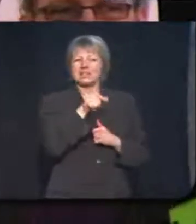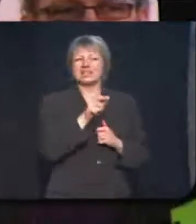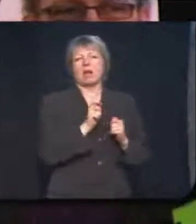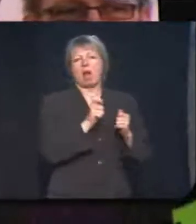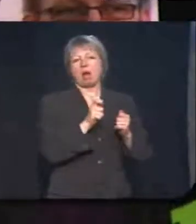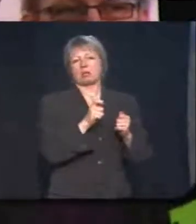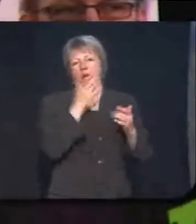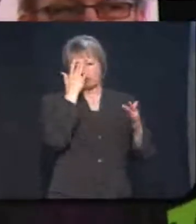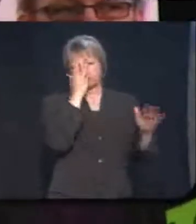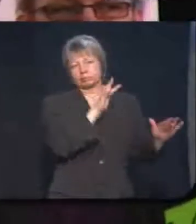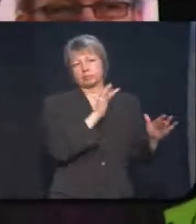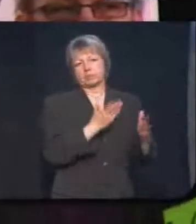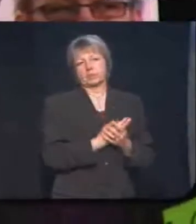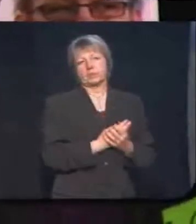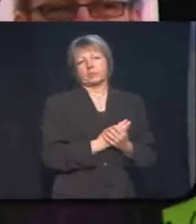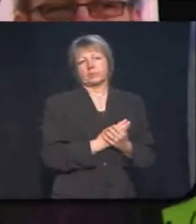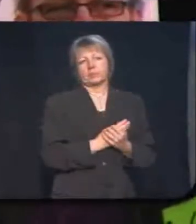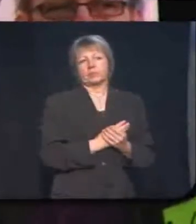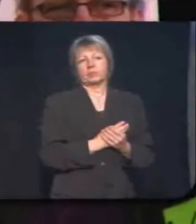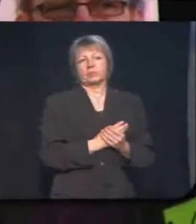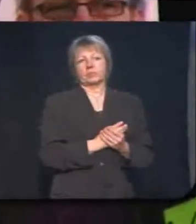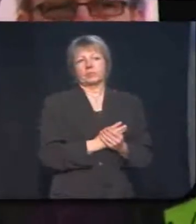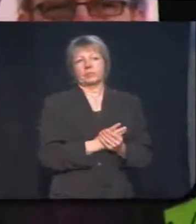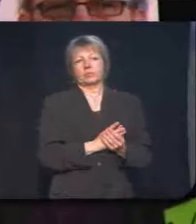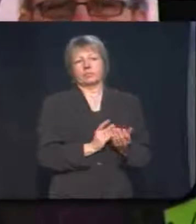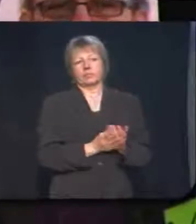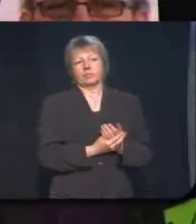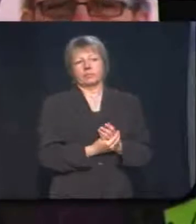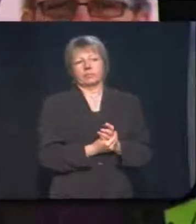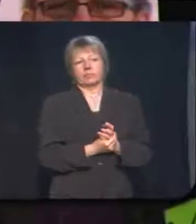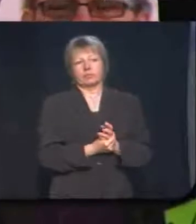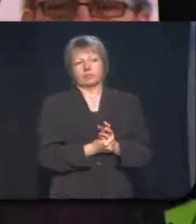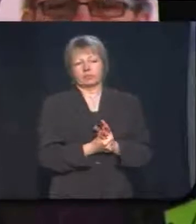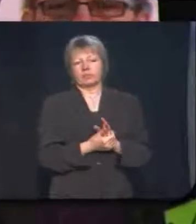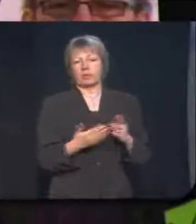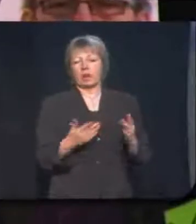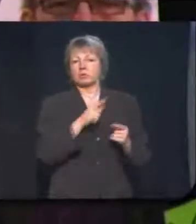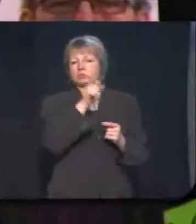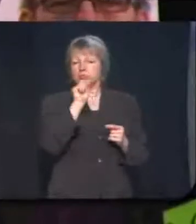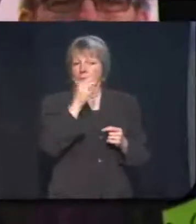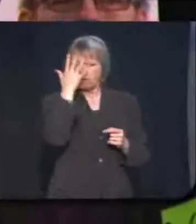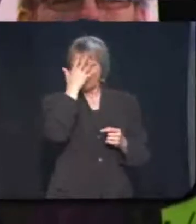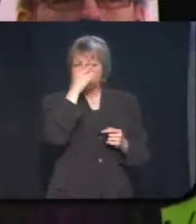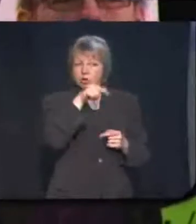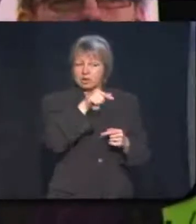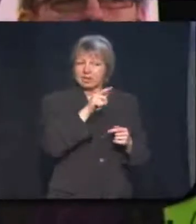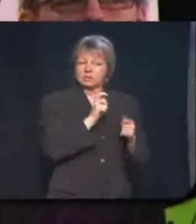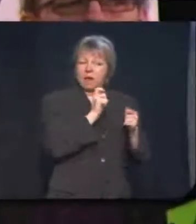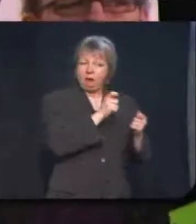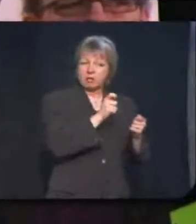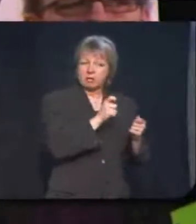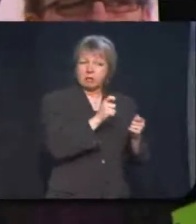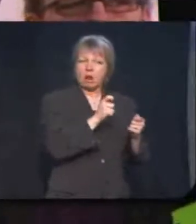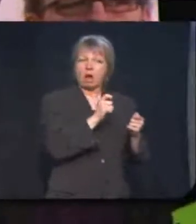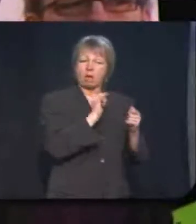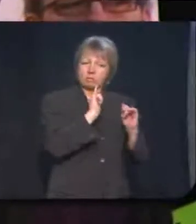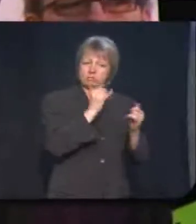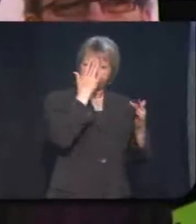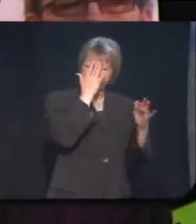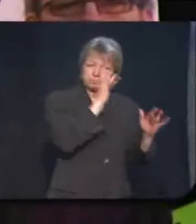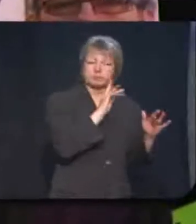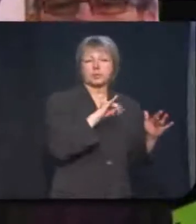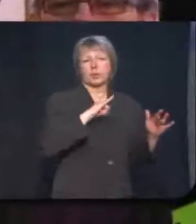genau ihr habt gehört wenn ihr euch vorstellen könnte den anzunehmen grün wenn ich Lieder